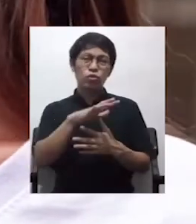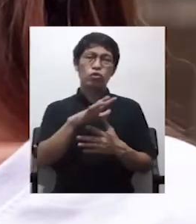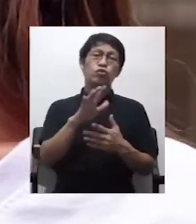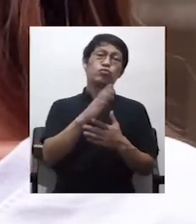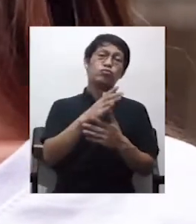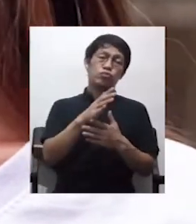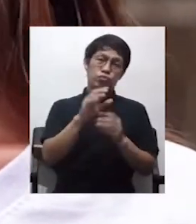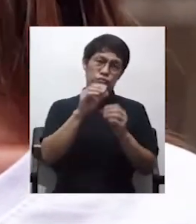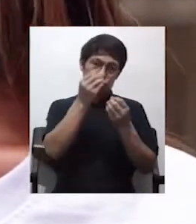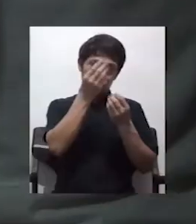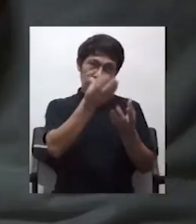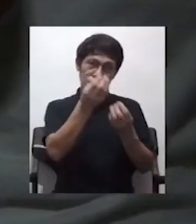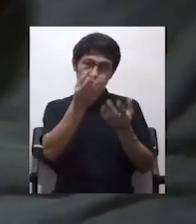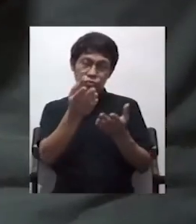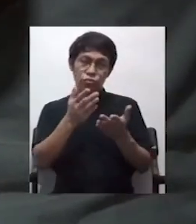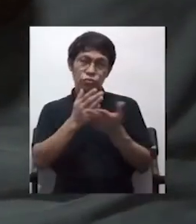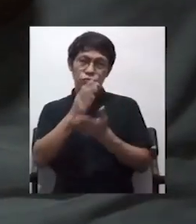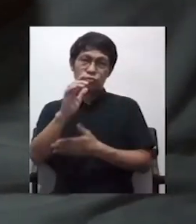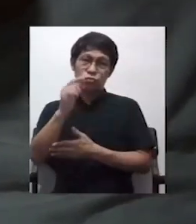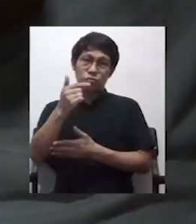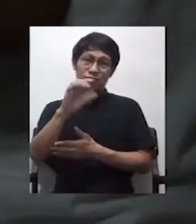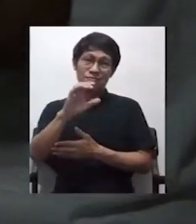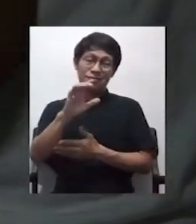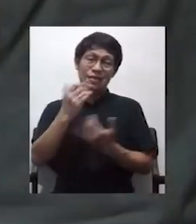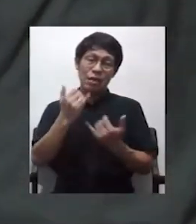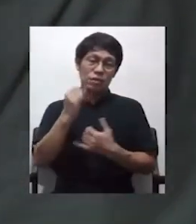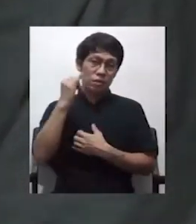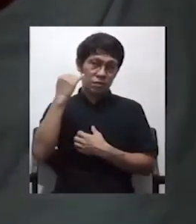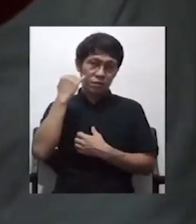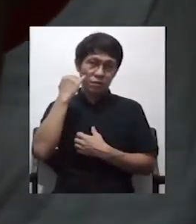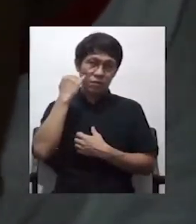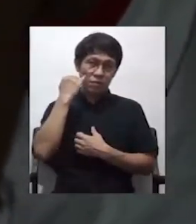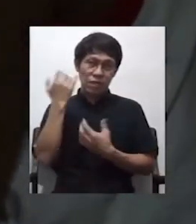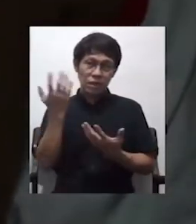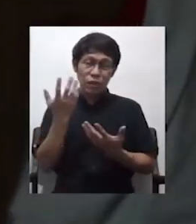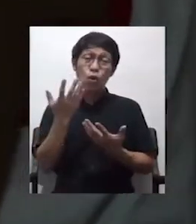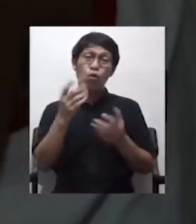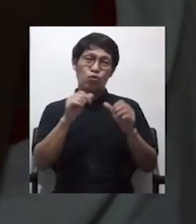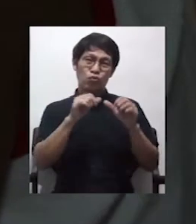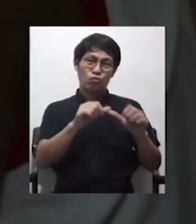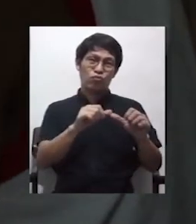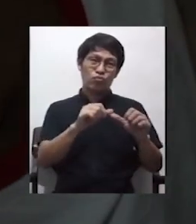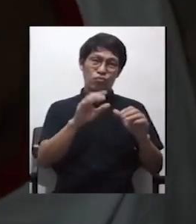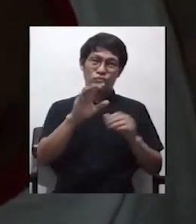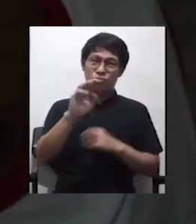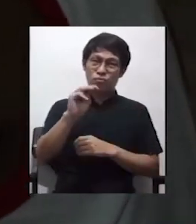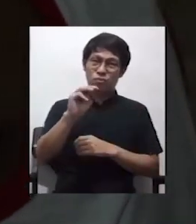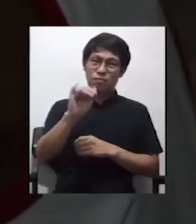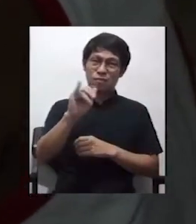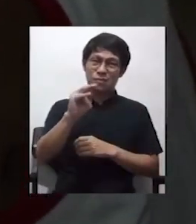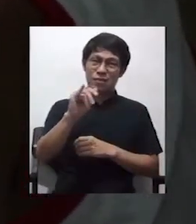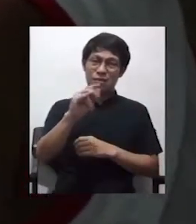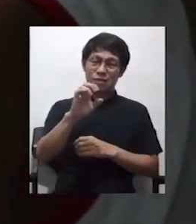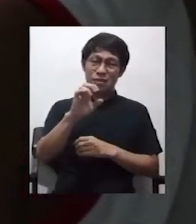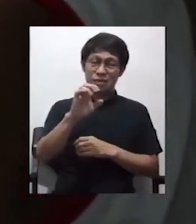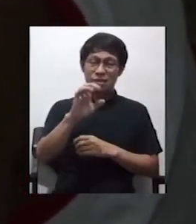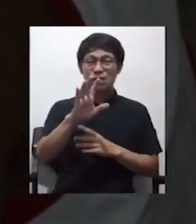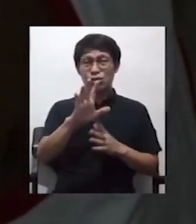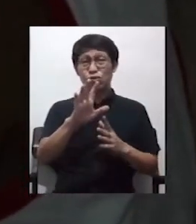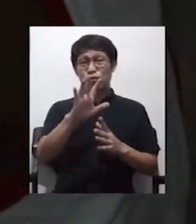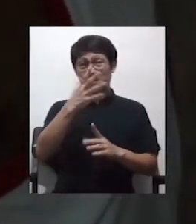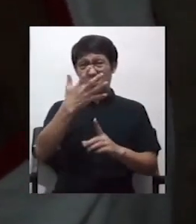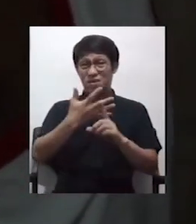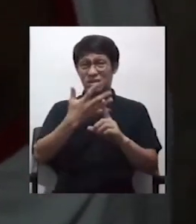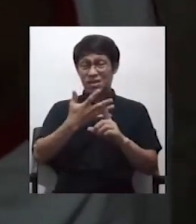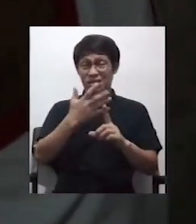po sinishare niya na sa lahat. Sa ngayon, si Jerome ay nasa maintenance phase. 5 buwan na siya nakikimotherapy.